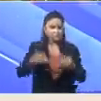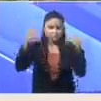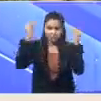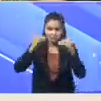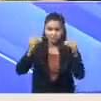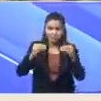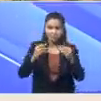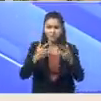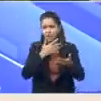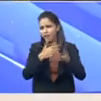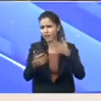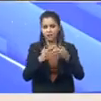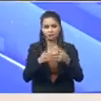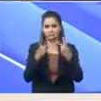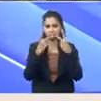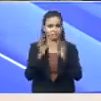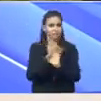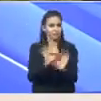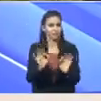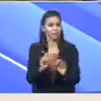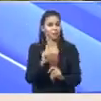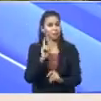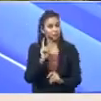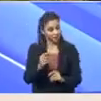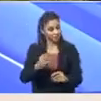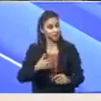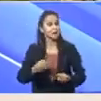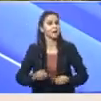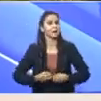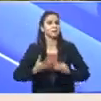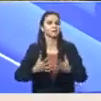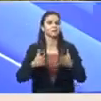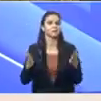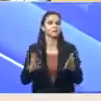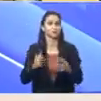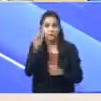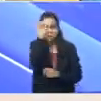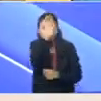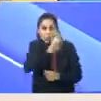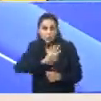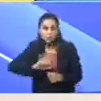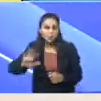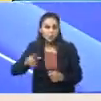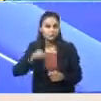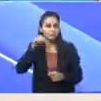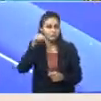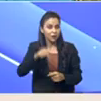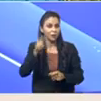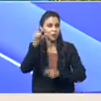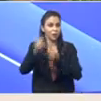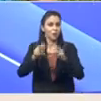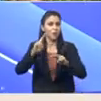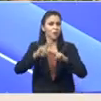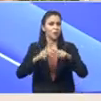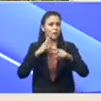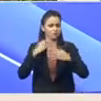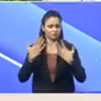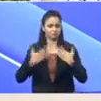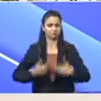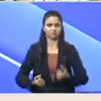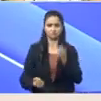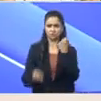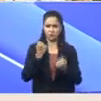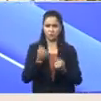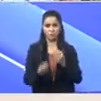बरसात कुछ भी नहीं देखता। मुझे खुशी है कि भारत में अब लोग फिटनेस को लेकर बहुत